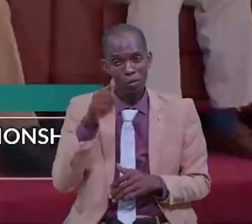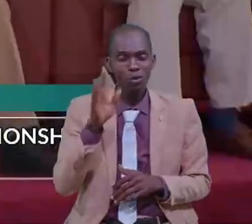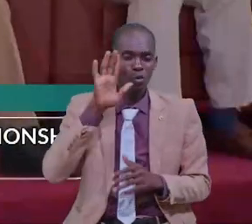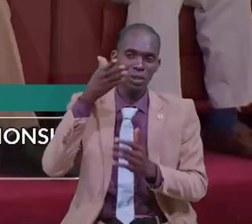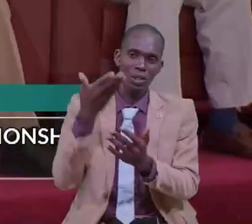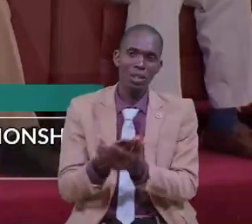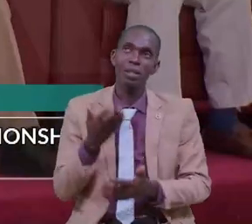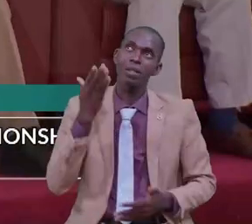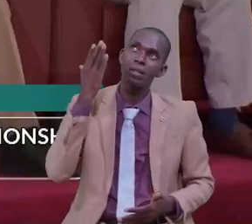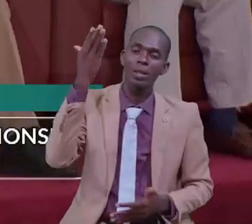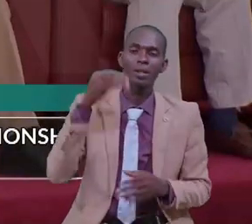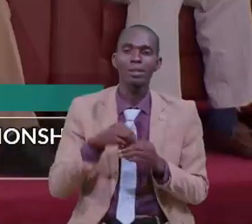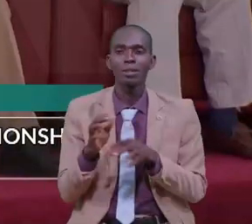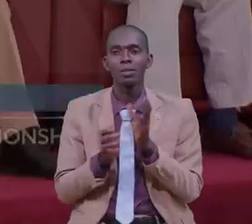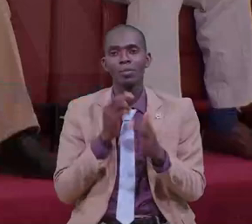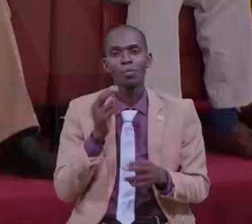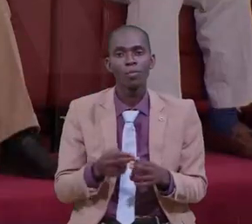toi.